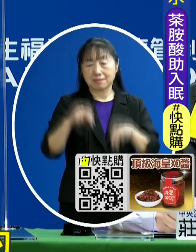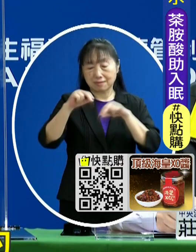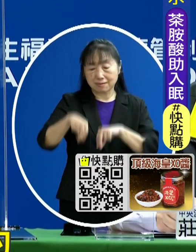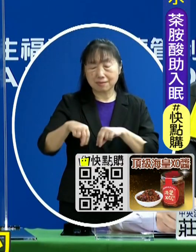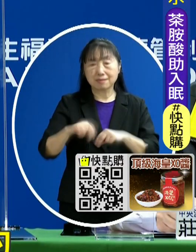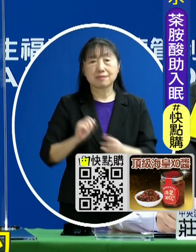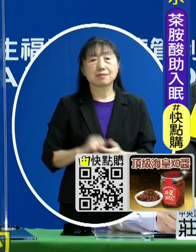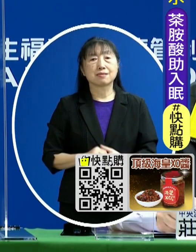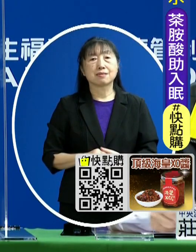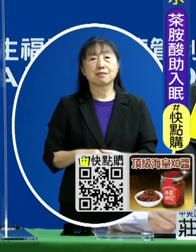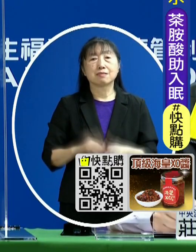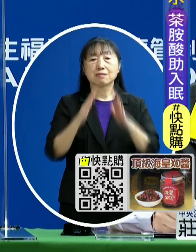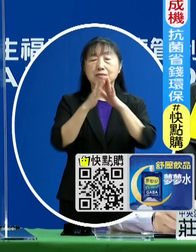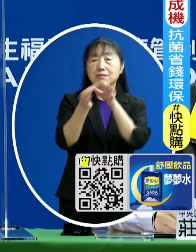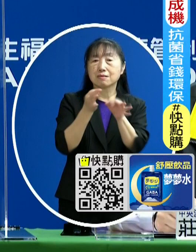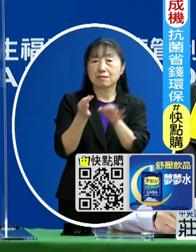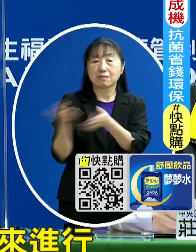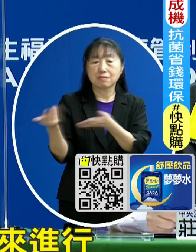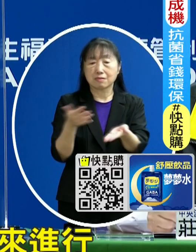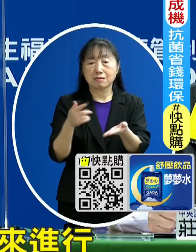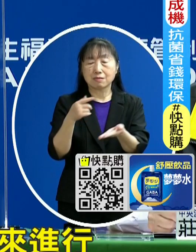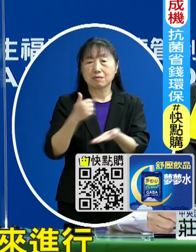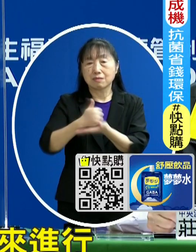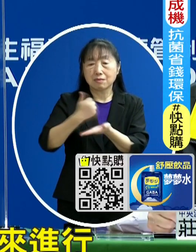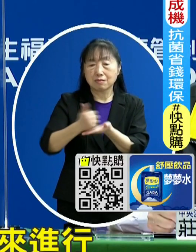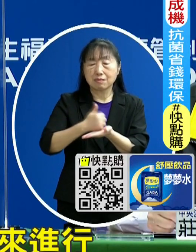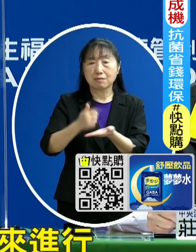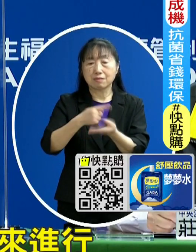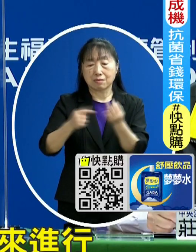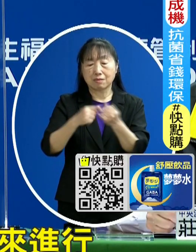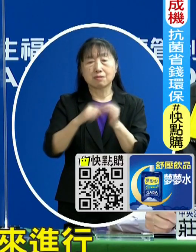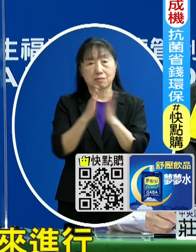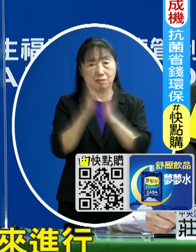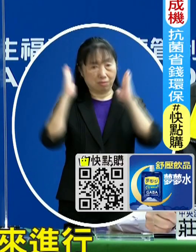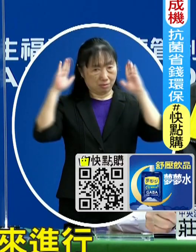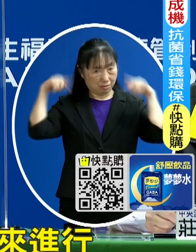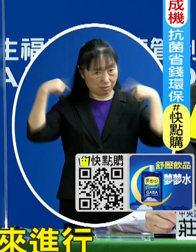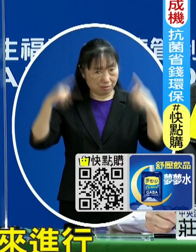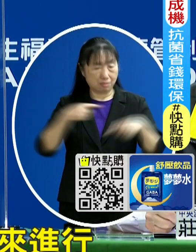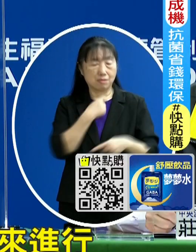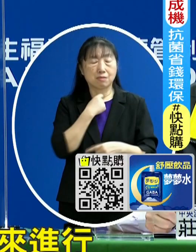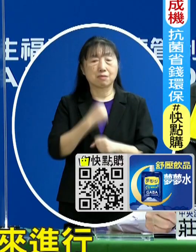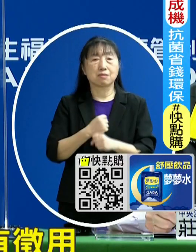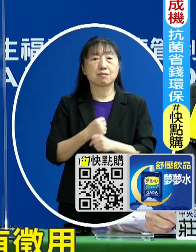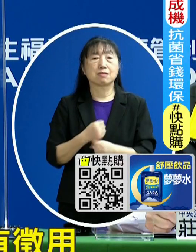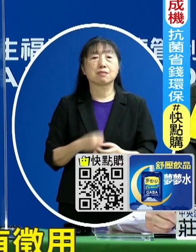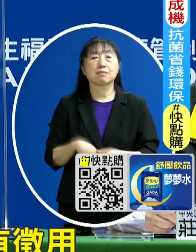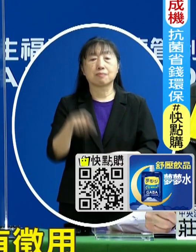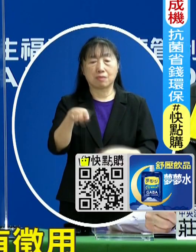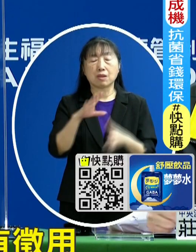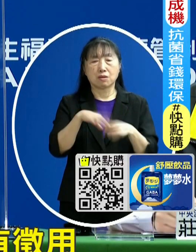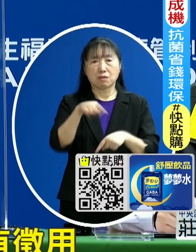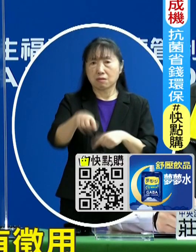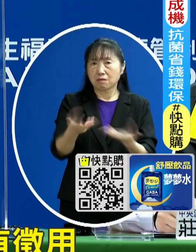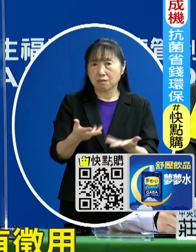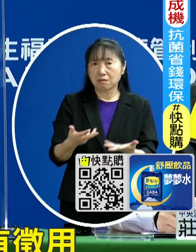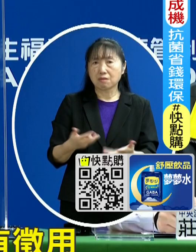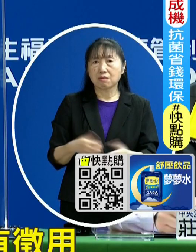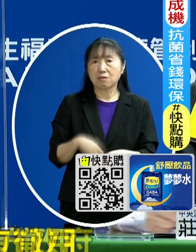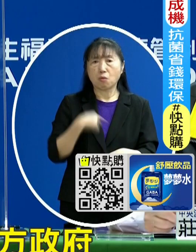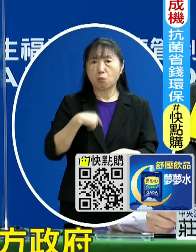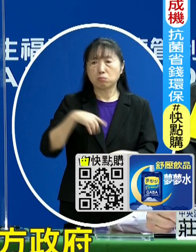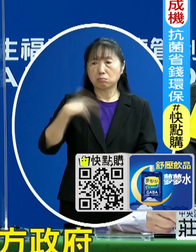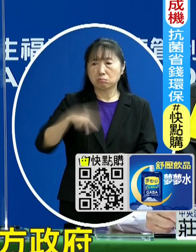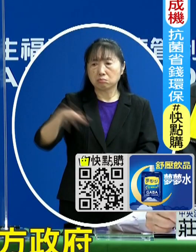契约或市场的铺货，我们都要求哈要正常的来进行。那这样我们这个部分我们没有征